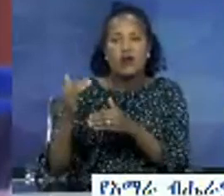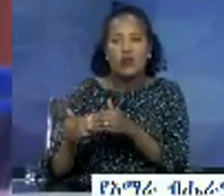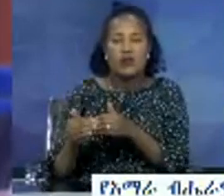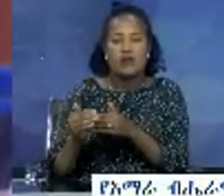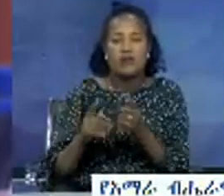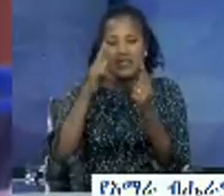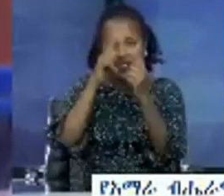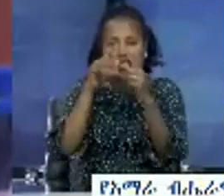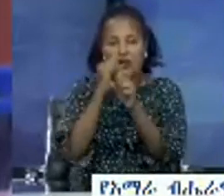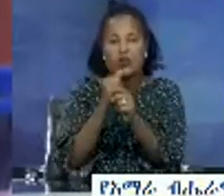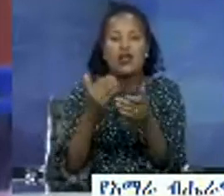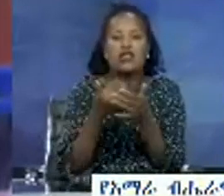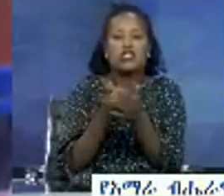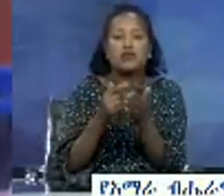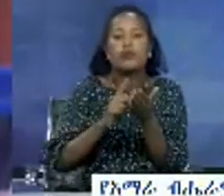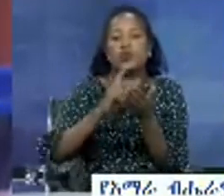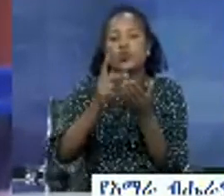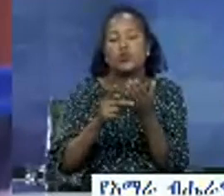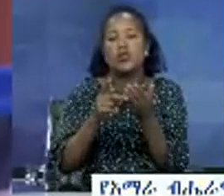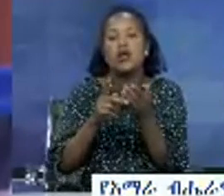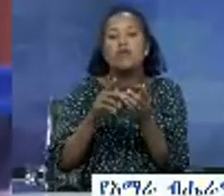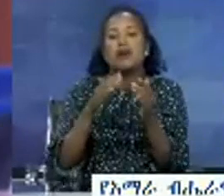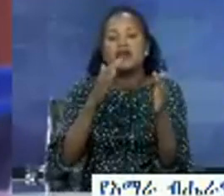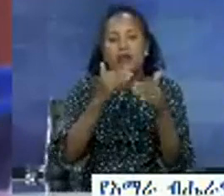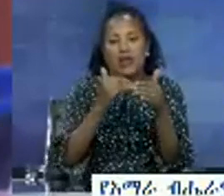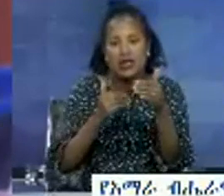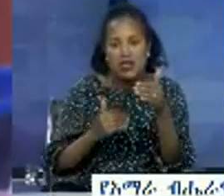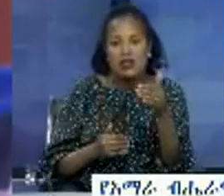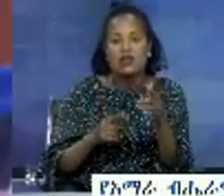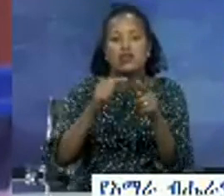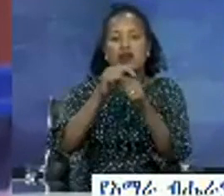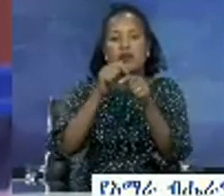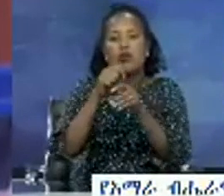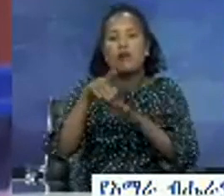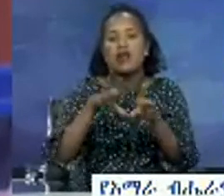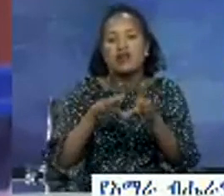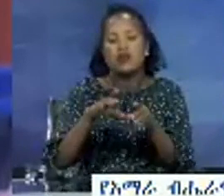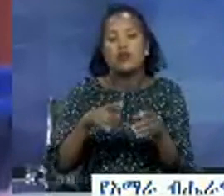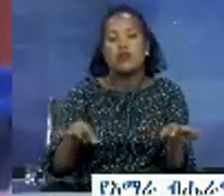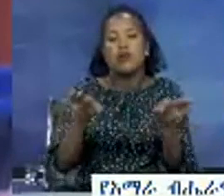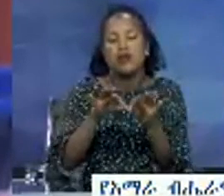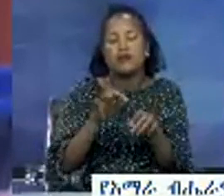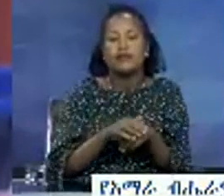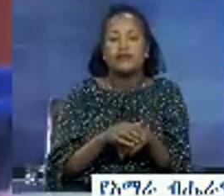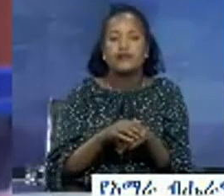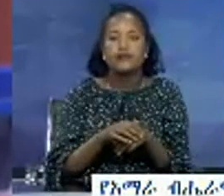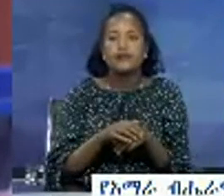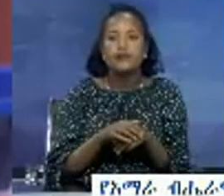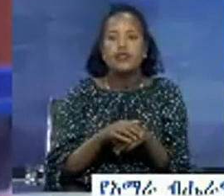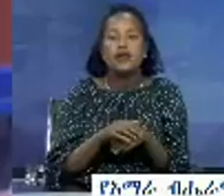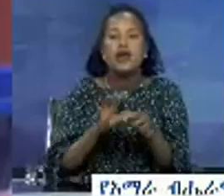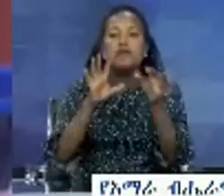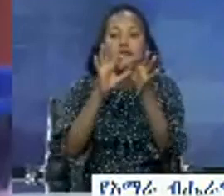በእቅድ የተያዙ አዳዲስ ፕሮጀክቶችን በቅደም ተከተል እንዲተገበሩ ማድረግ ይኖርብናል።